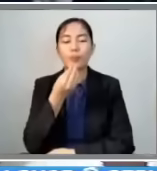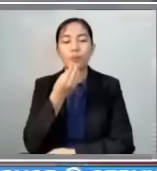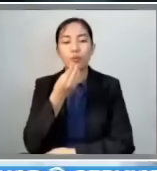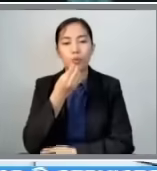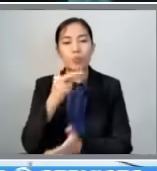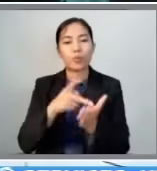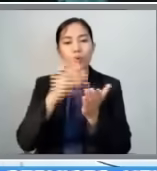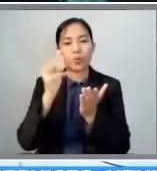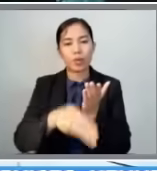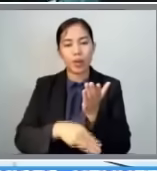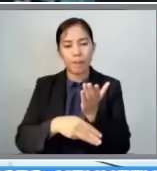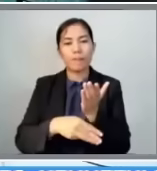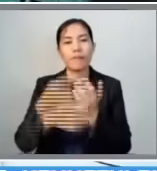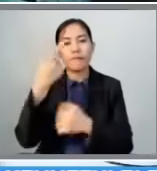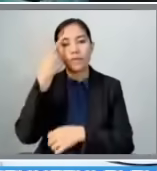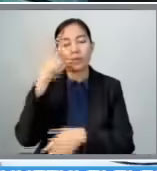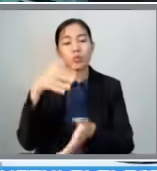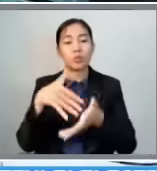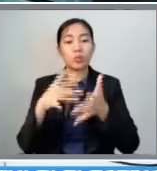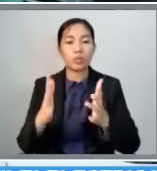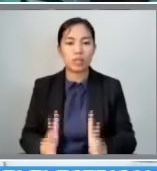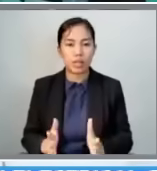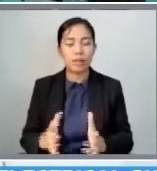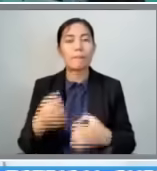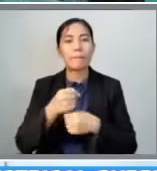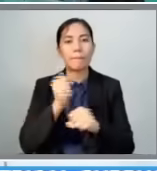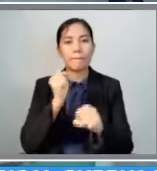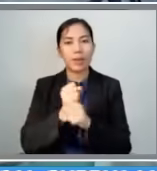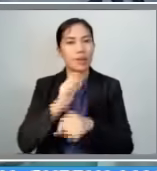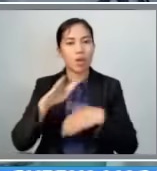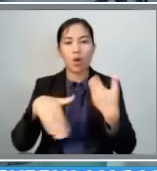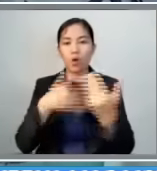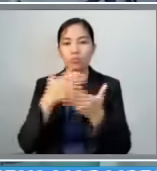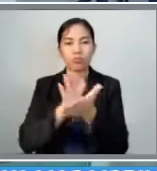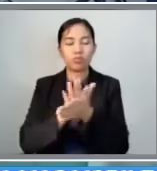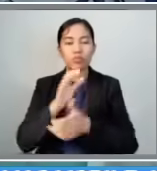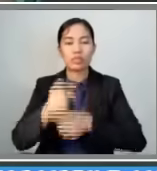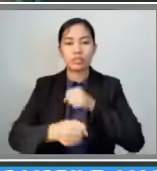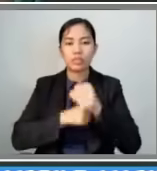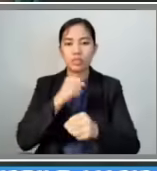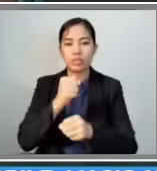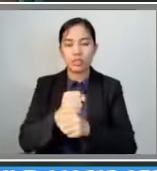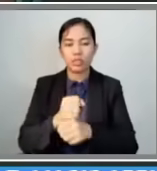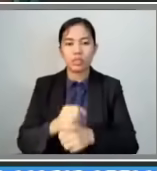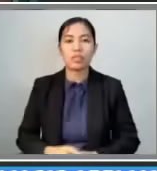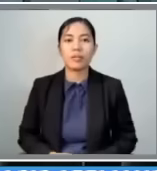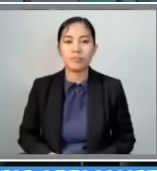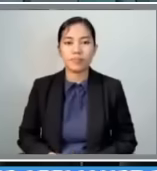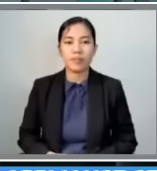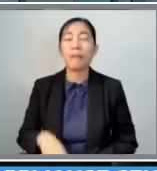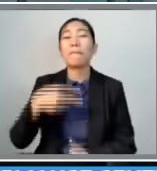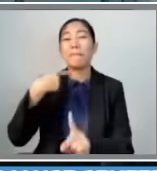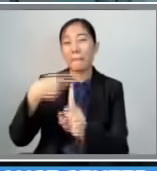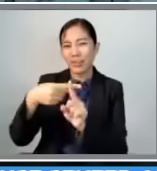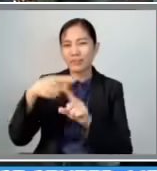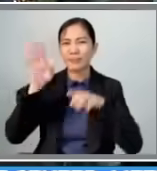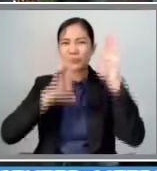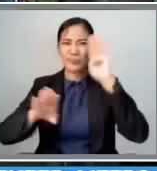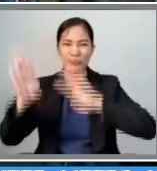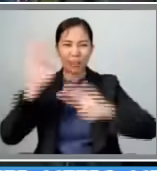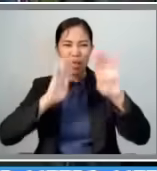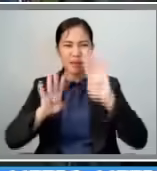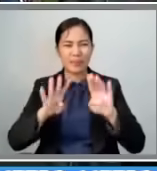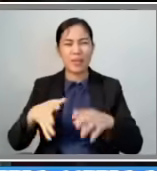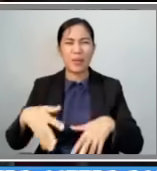year. Isa pang balakid sa mga estudyante nung nakaraang school year ang matinding init sa mga classroom noong tag-init.